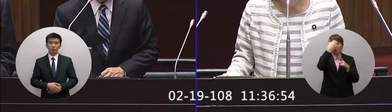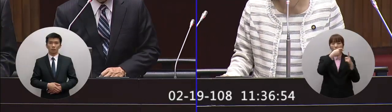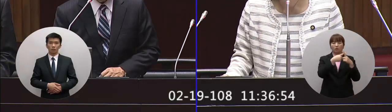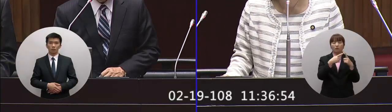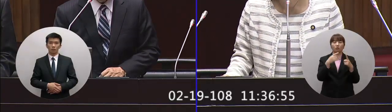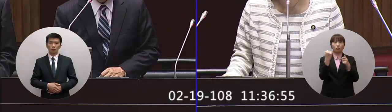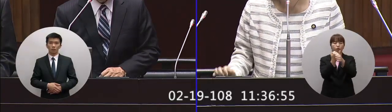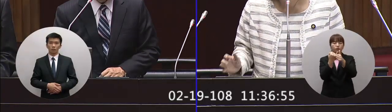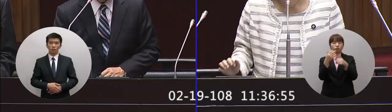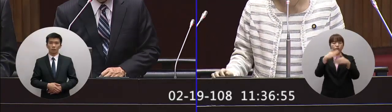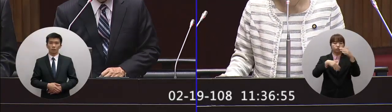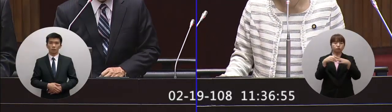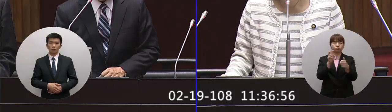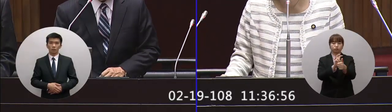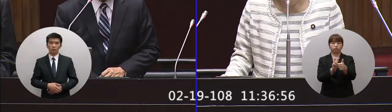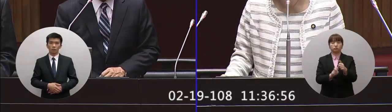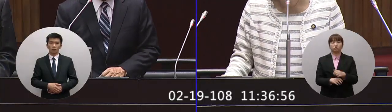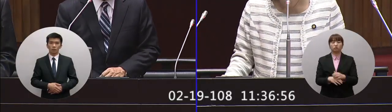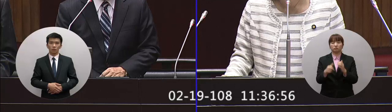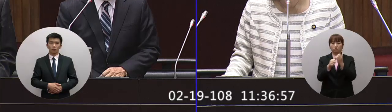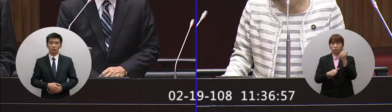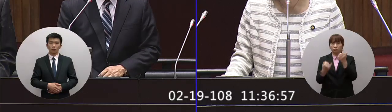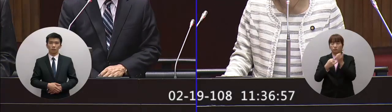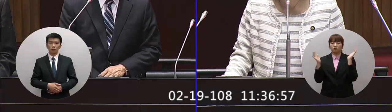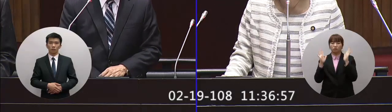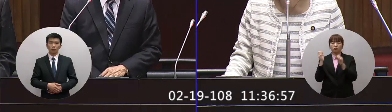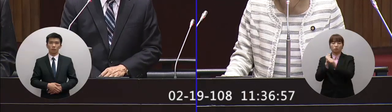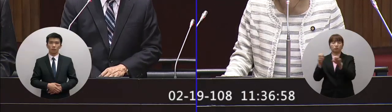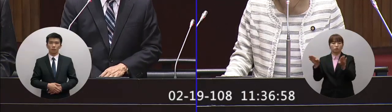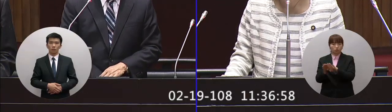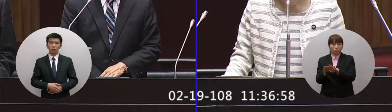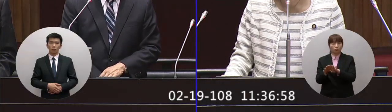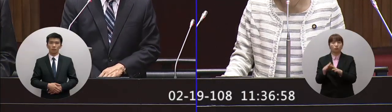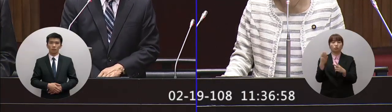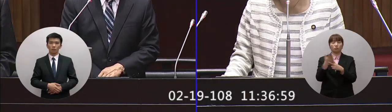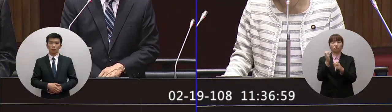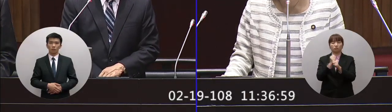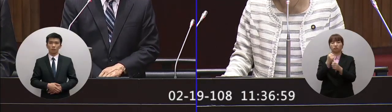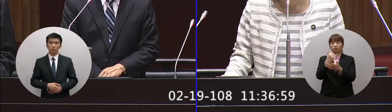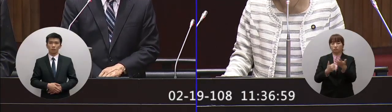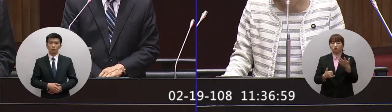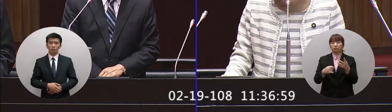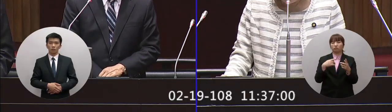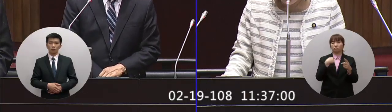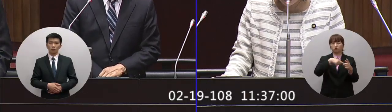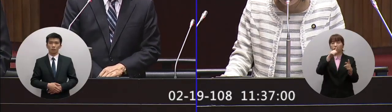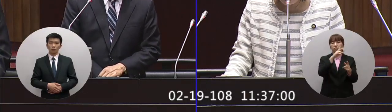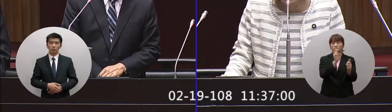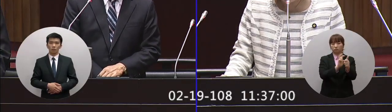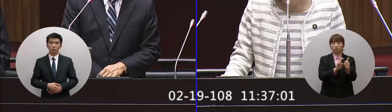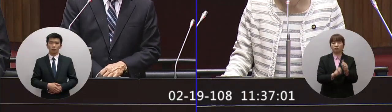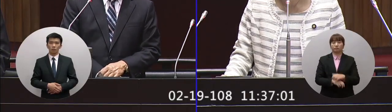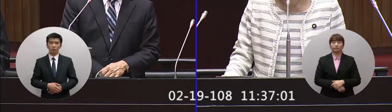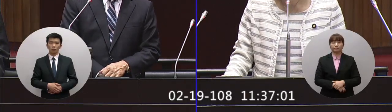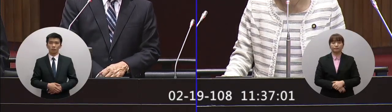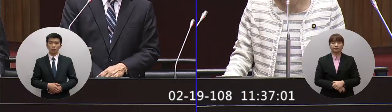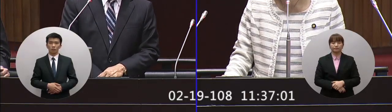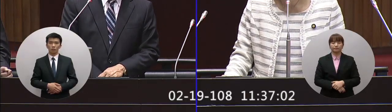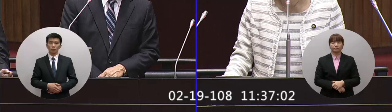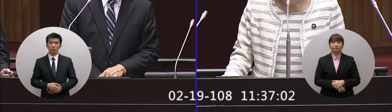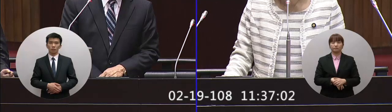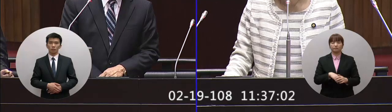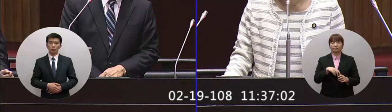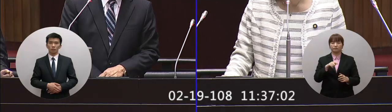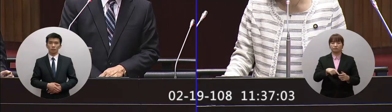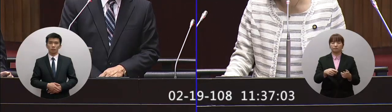就是老夫老妻照顾。再来就是子女要请假，甚至可能要辞职，好来做这个照顾工作。所以这个部分其实有蛮多